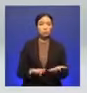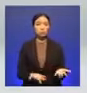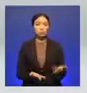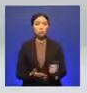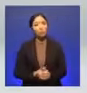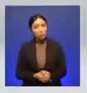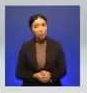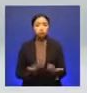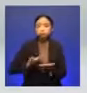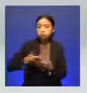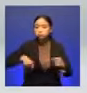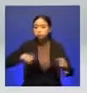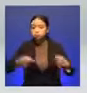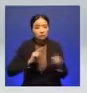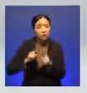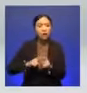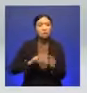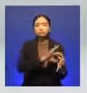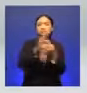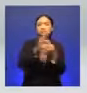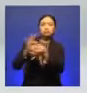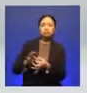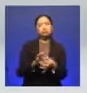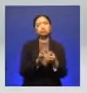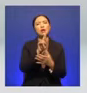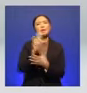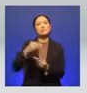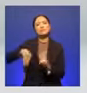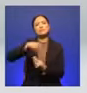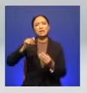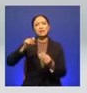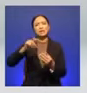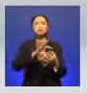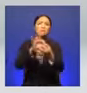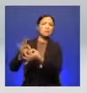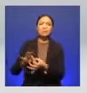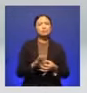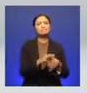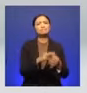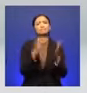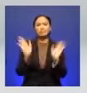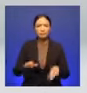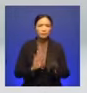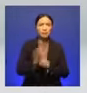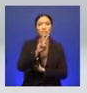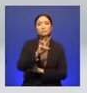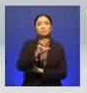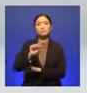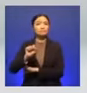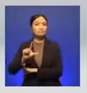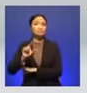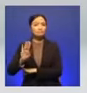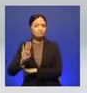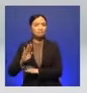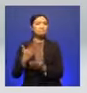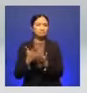การบริโภคอื่นๆมันก็จะวนกลับมาในระบบเศรษฐกิจนะครับคำนวณเบื้องต้นก็น่าจะประมาณสัก600,000 ล้านบาทที่จะมีการใช้จ่ายเพิ่ม